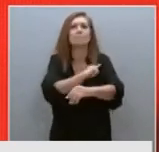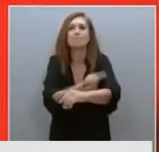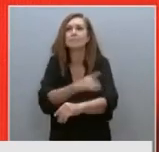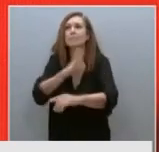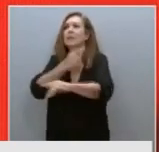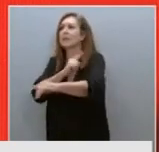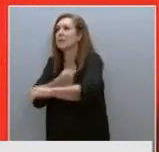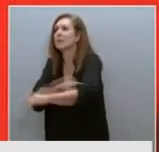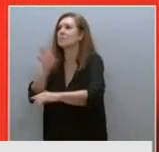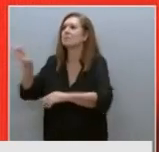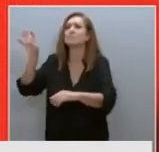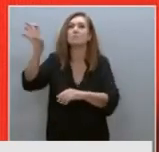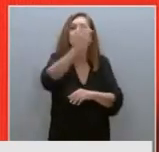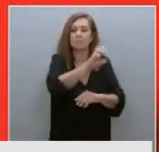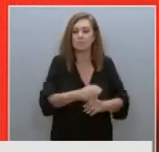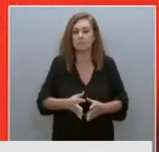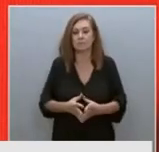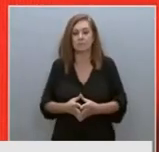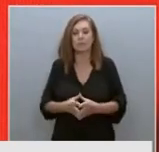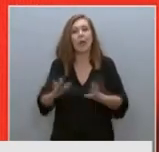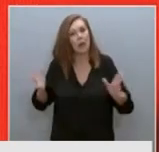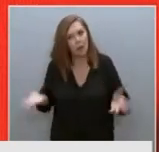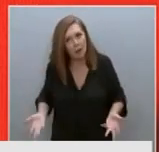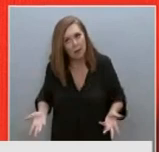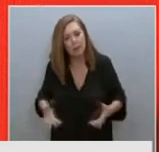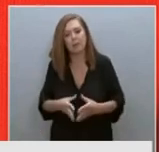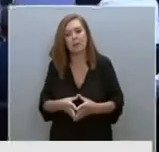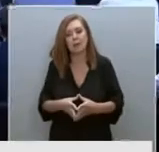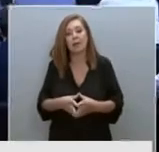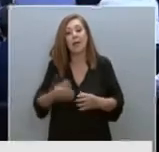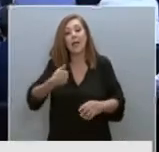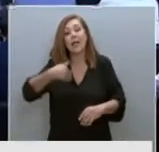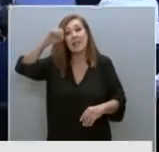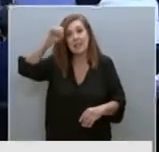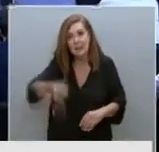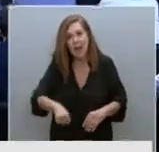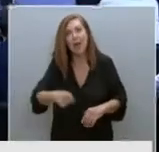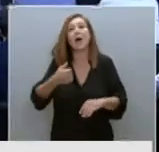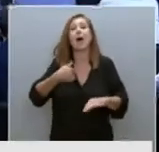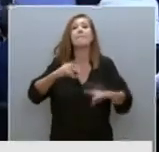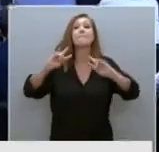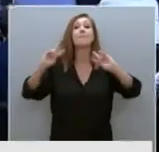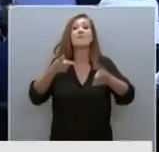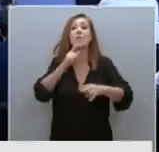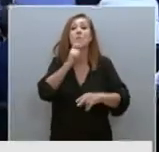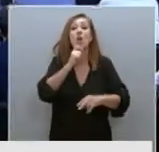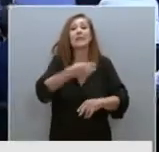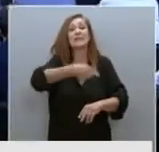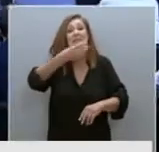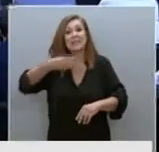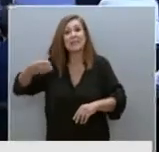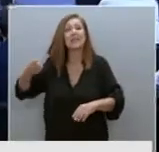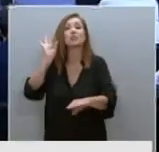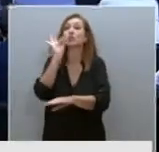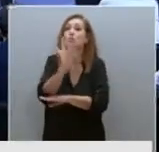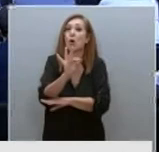τη φτωχοποίηση που καταγράφεται σε περιοχές όπως η Ανατολική Μακεδονία και Θράκη και να τοποθετηθεί σχετικά με το εάν ο ΣΥΡΙΖΑ έχει κάποιο βιώσιμο